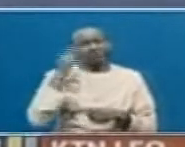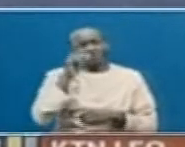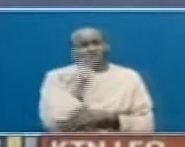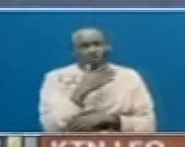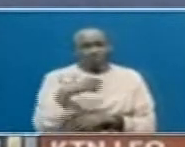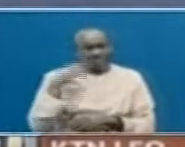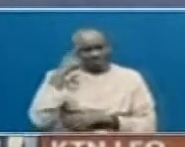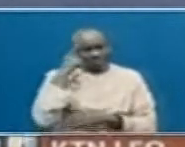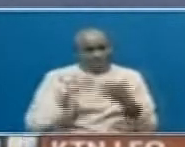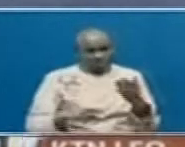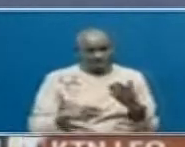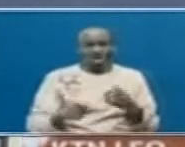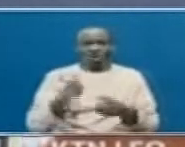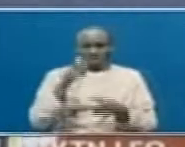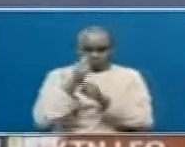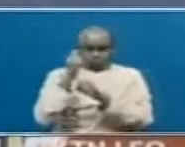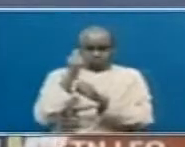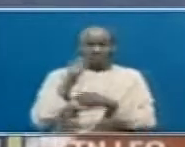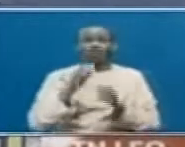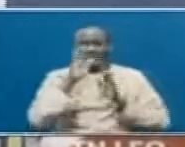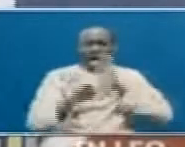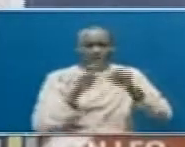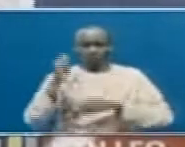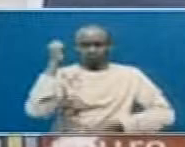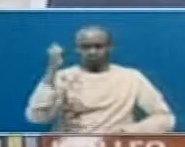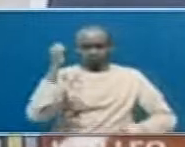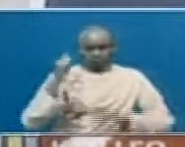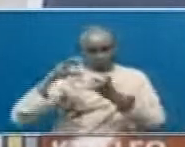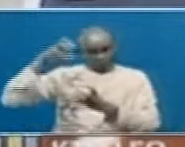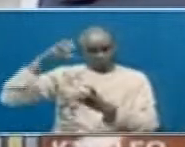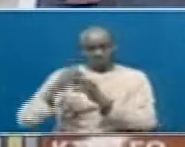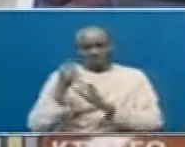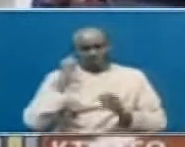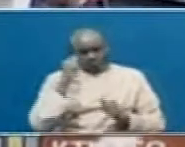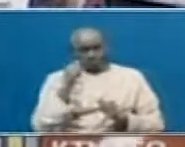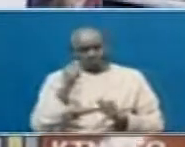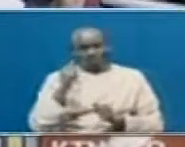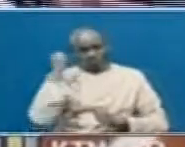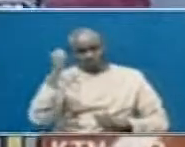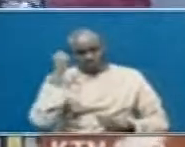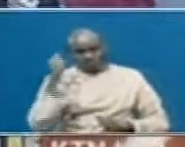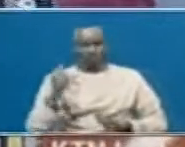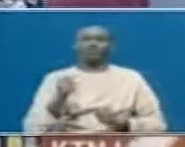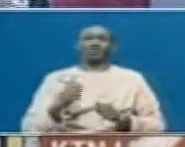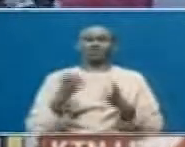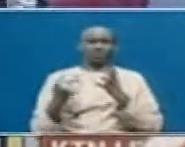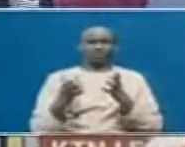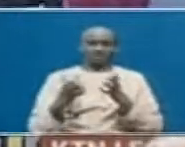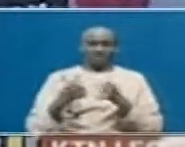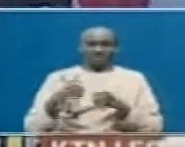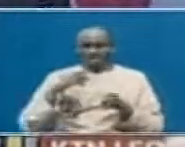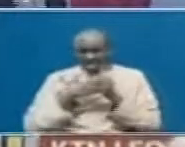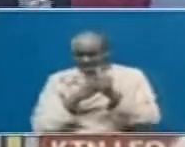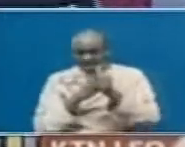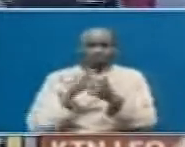ambao unajulikana kama Fimbo ya Nyayo. Naam. Ule unaenda hivi, Fimbo ya Nyayo yatuongoza